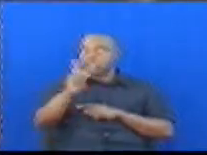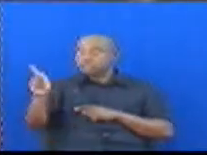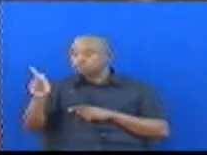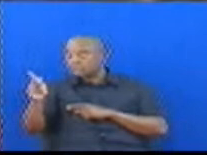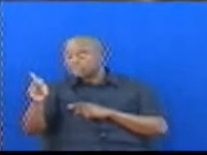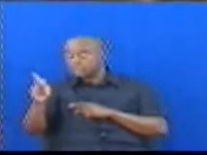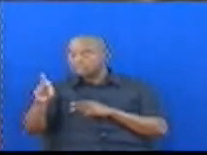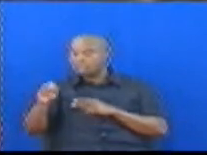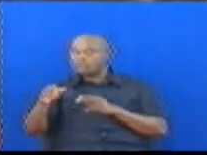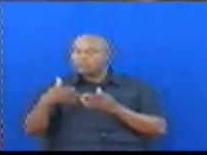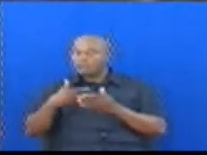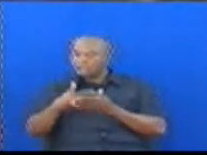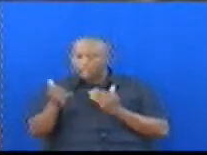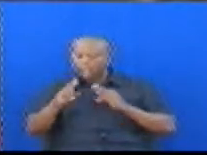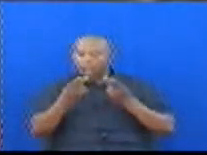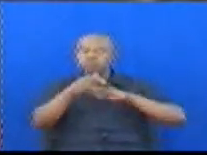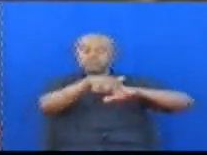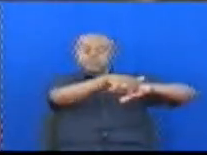au Kiingereza. Na